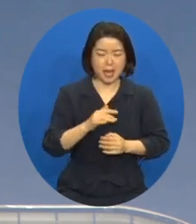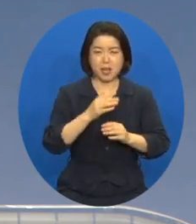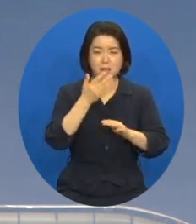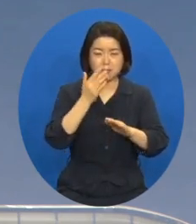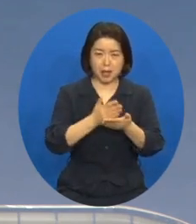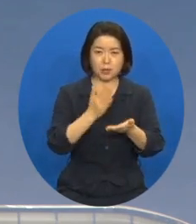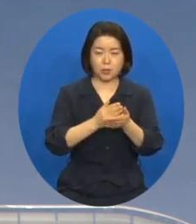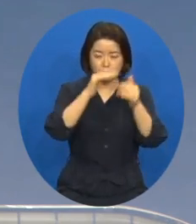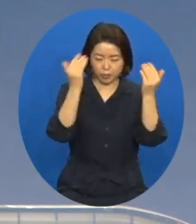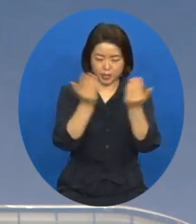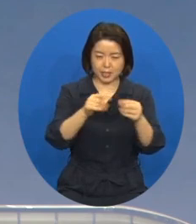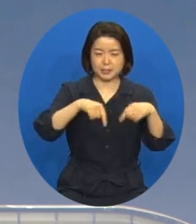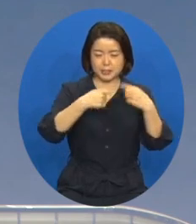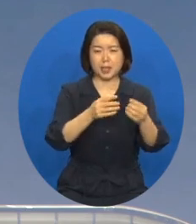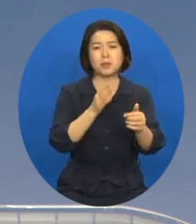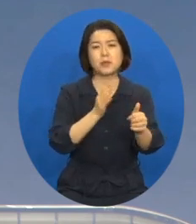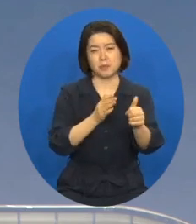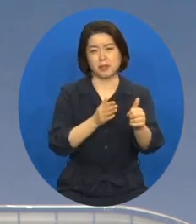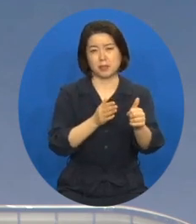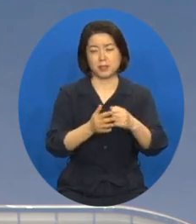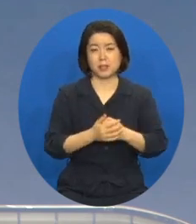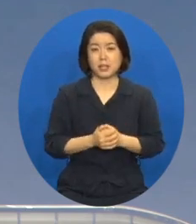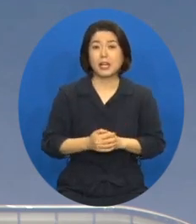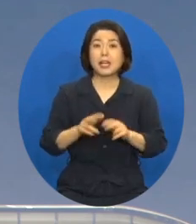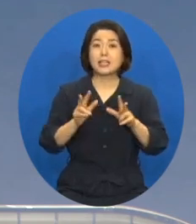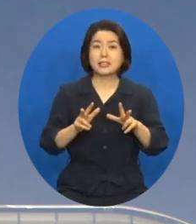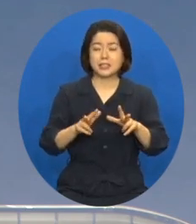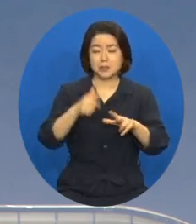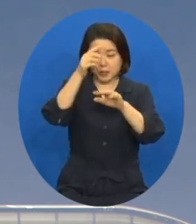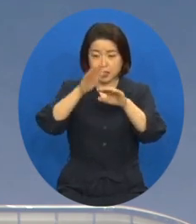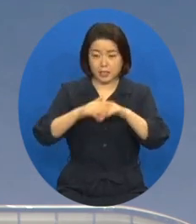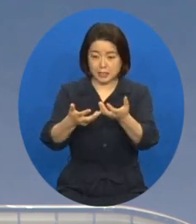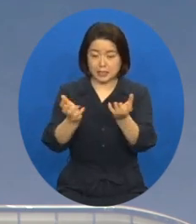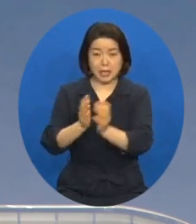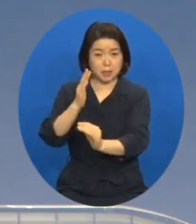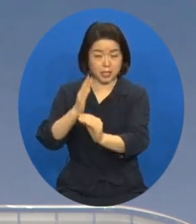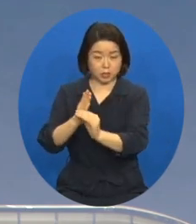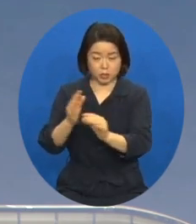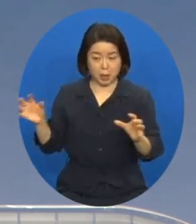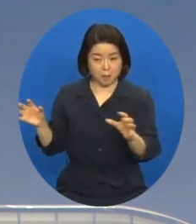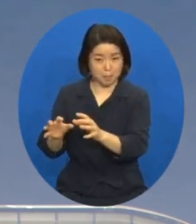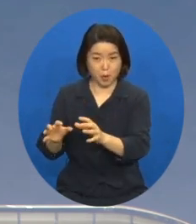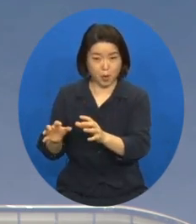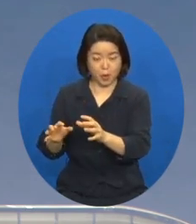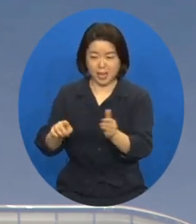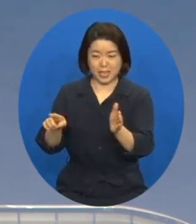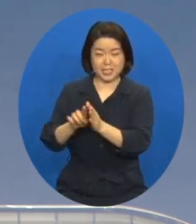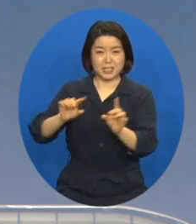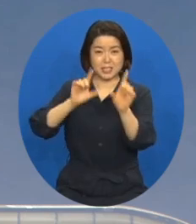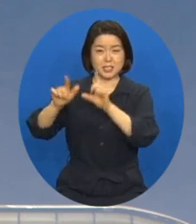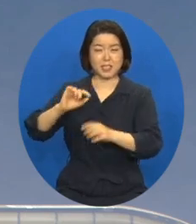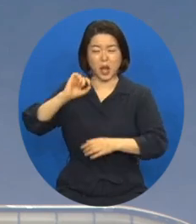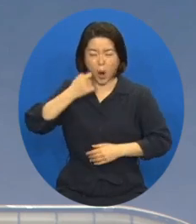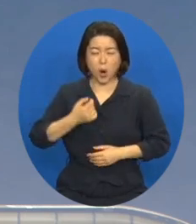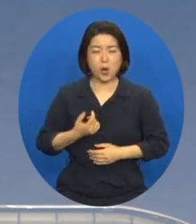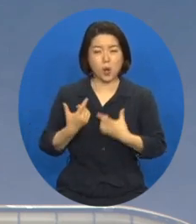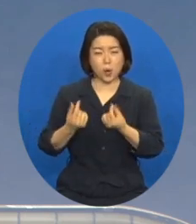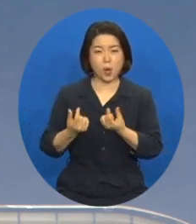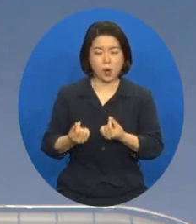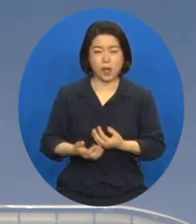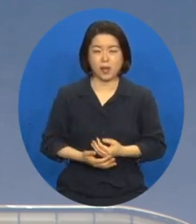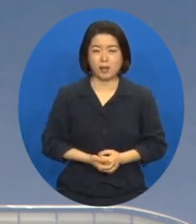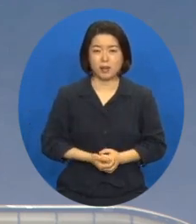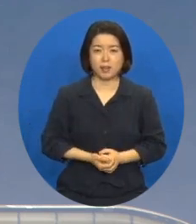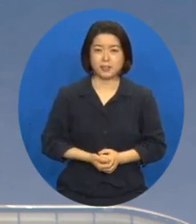다 참여해 주시기 바랍니다. 지금은 예배당 중심의 교회 중심으로는 신앙생활을 유지 못할 상황이